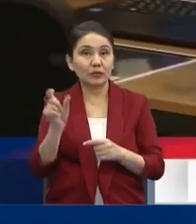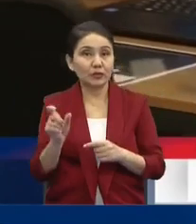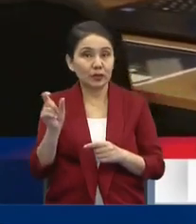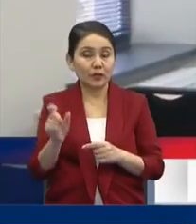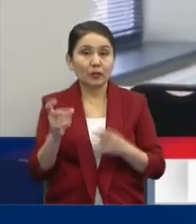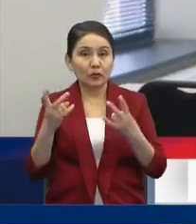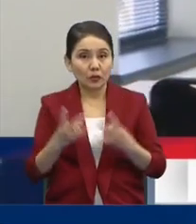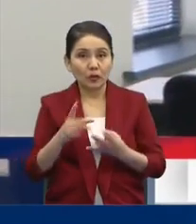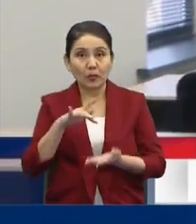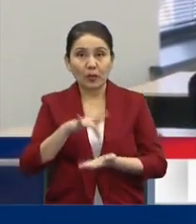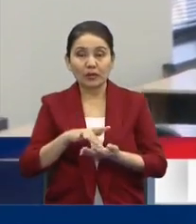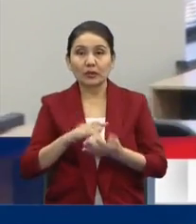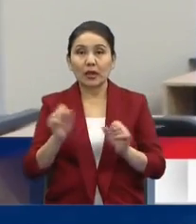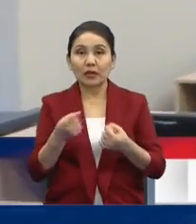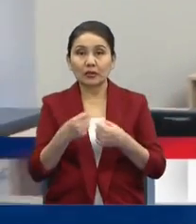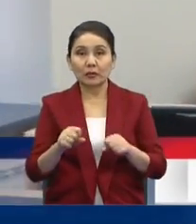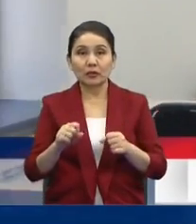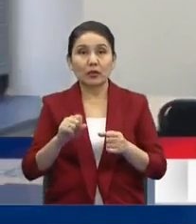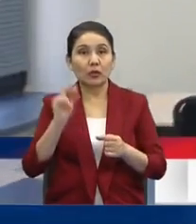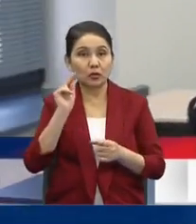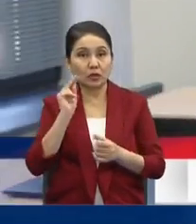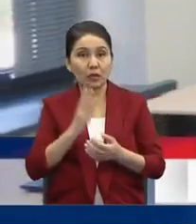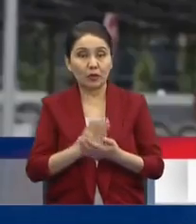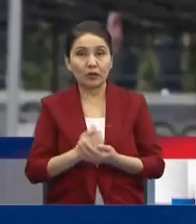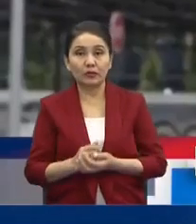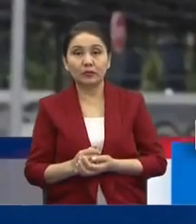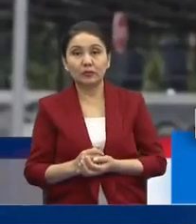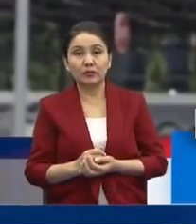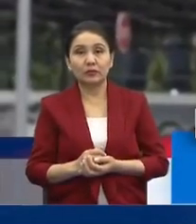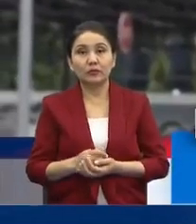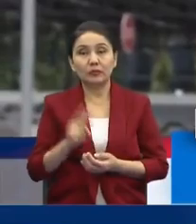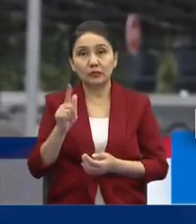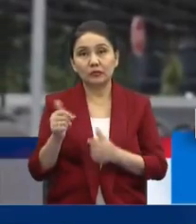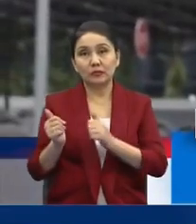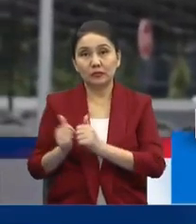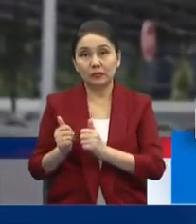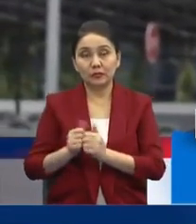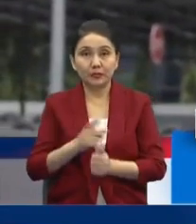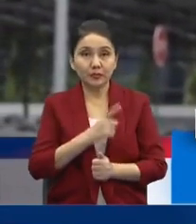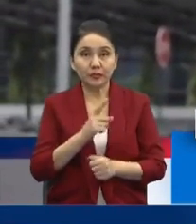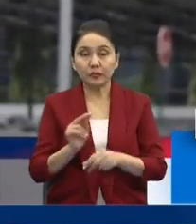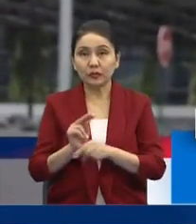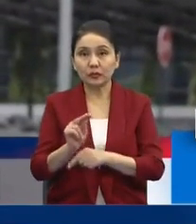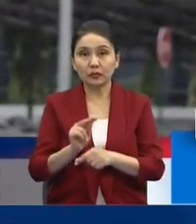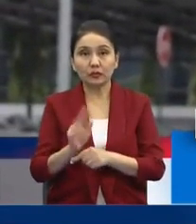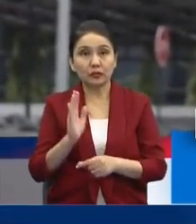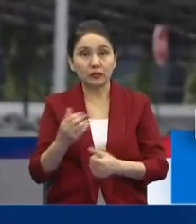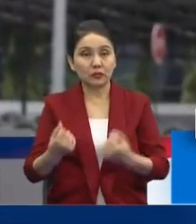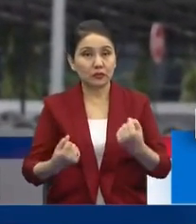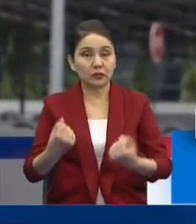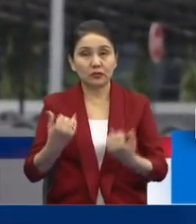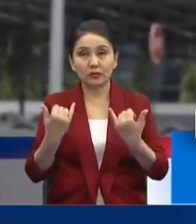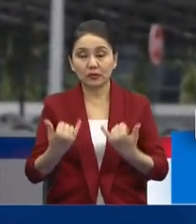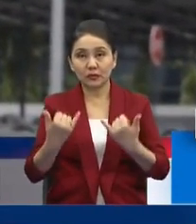uchun markazda ekspress kurslar mavjud. Haydovchini oldida instruktor bo'lardi, u o'rgatib turardi bu mashinani qanday minishligini. Hozirda